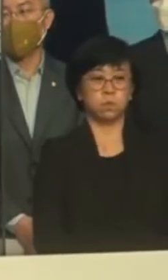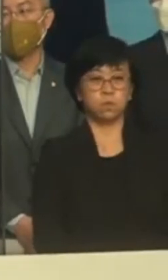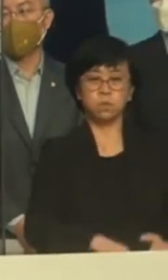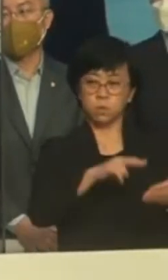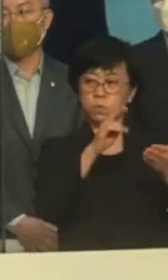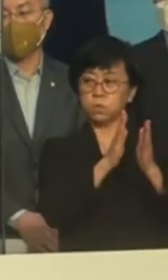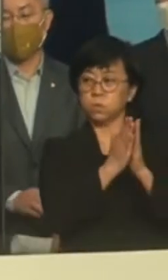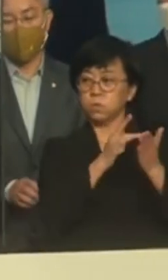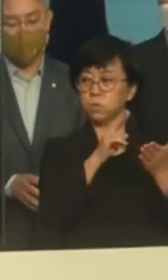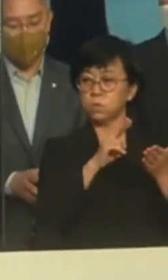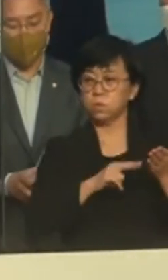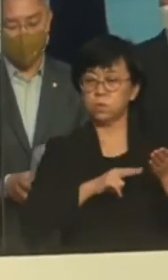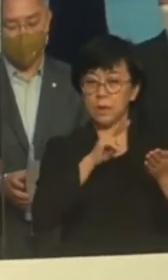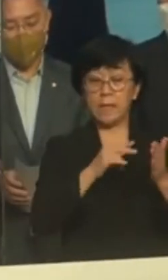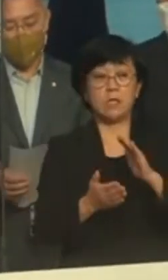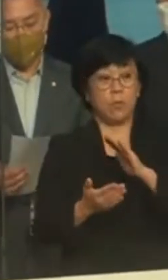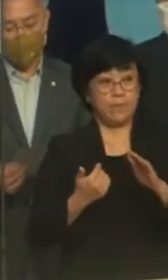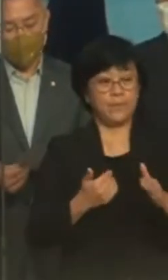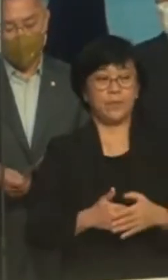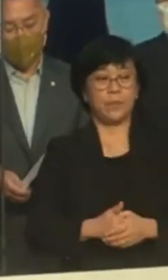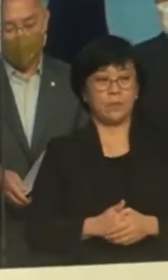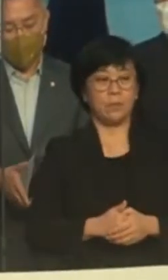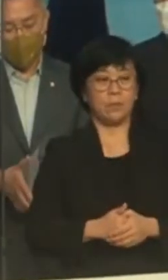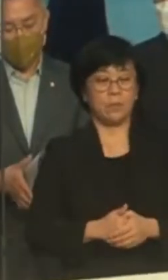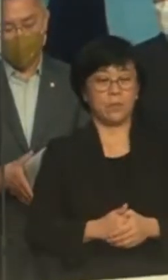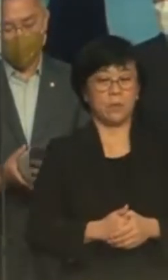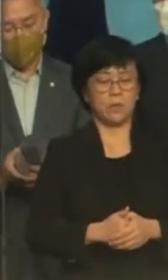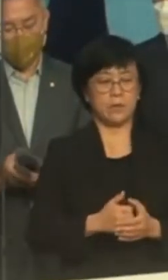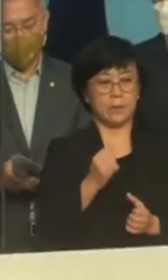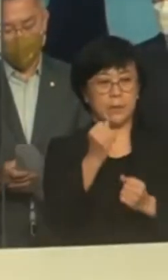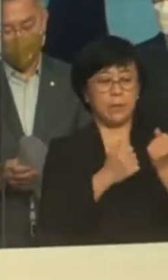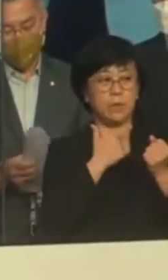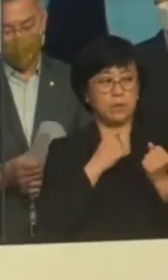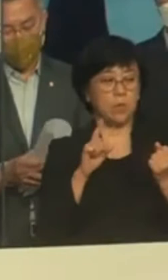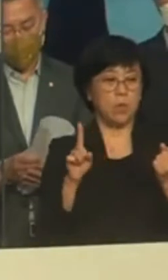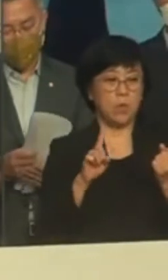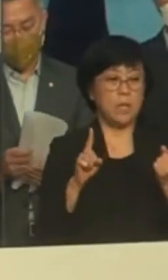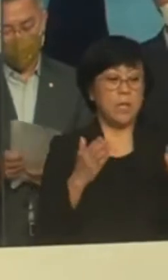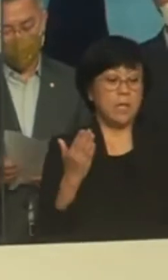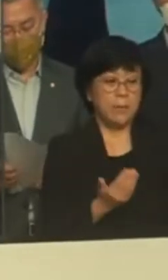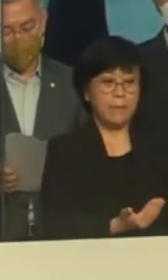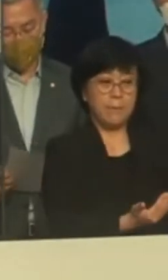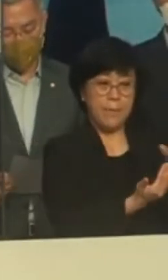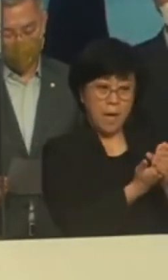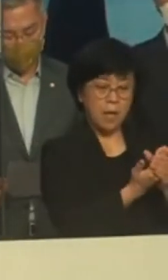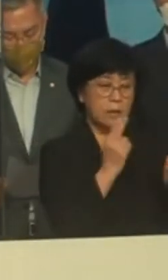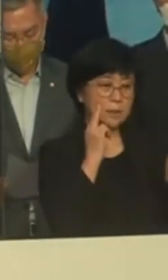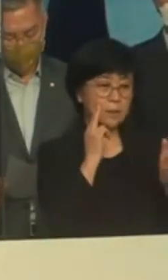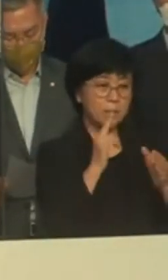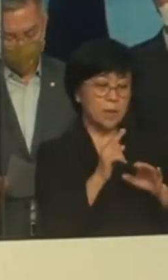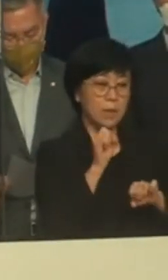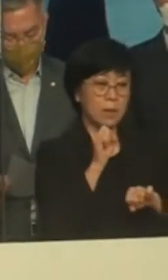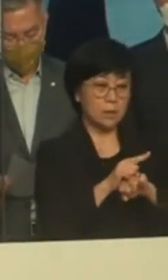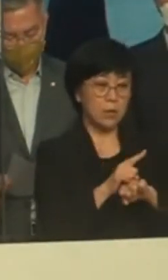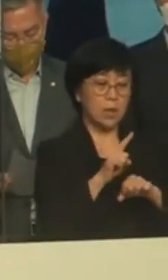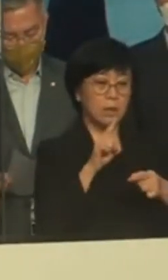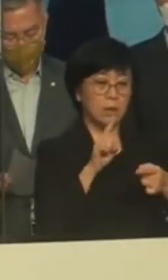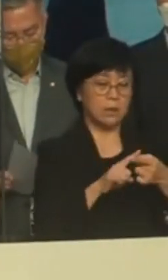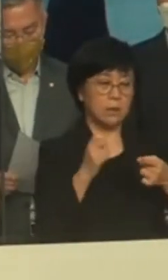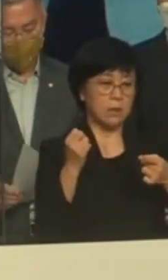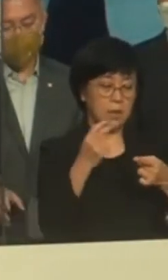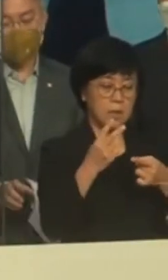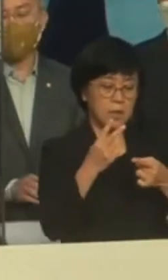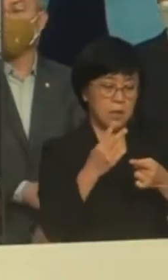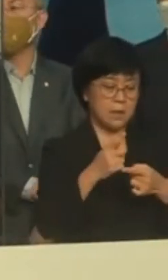건강서를 읽기에 앞서서 한 말씀만 드리겠습니다. 이 사건의 심각성에 대해서 다시 한번